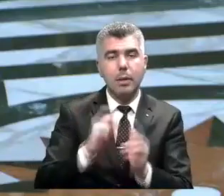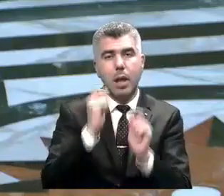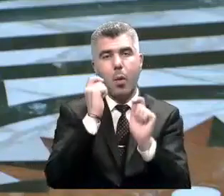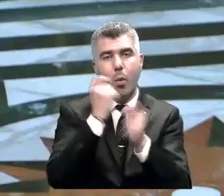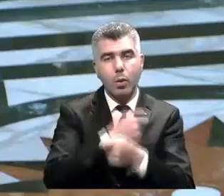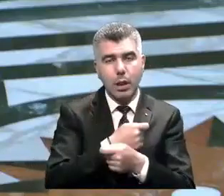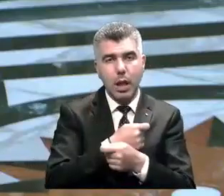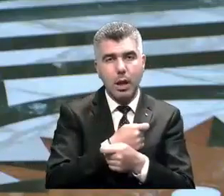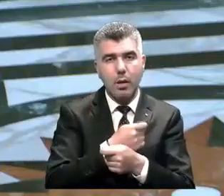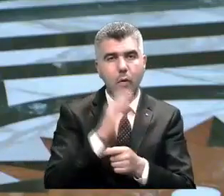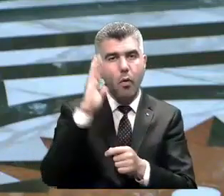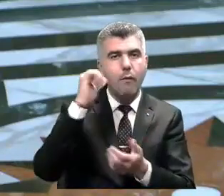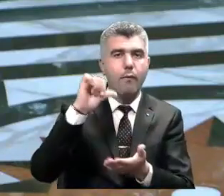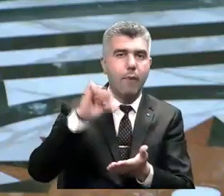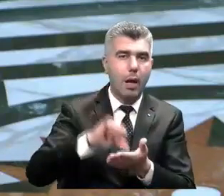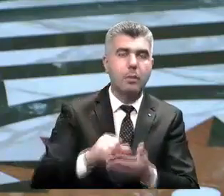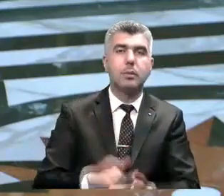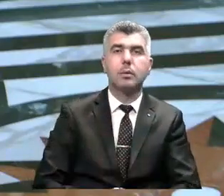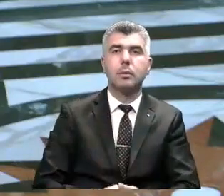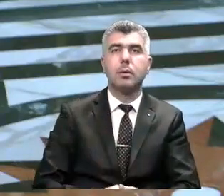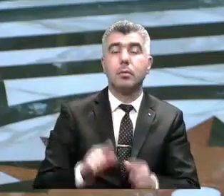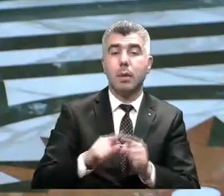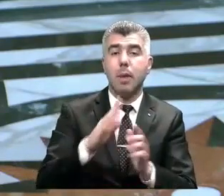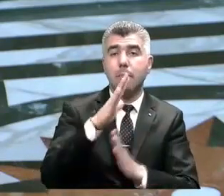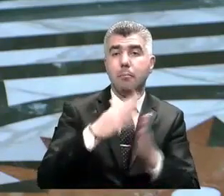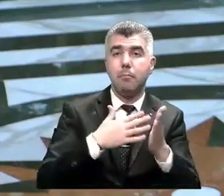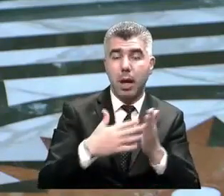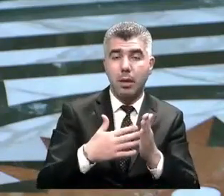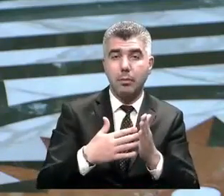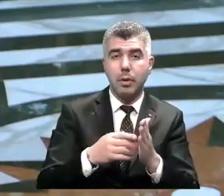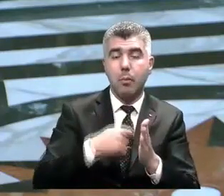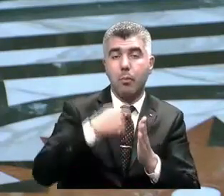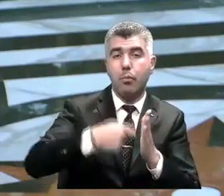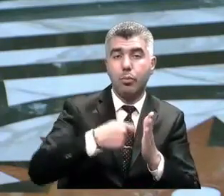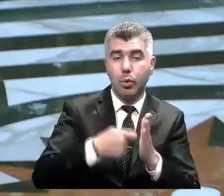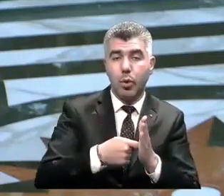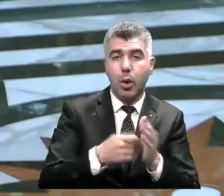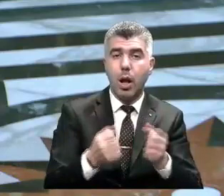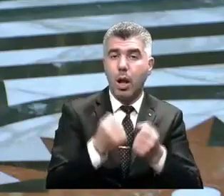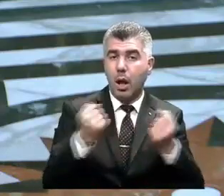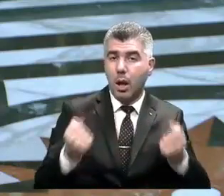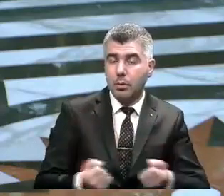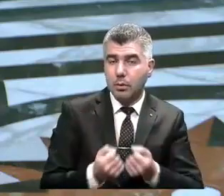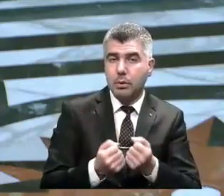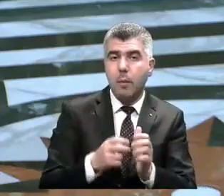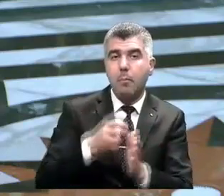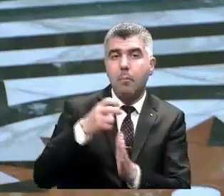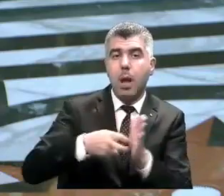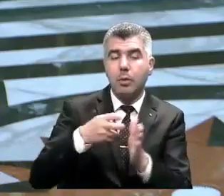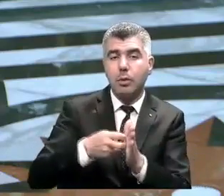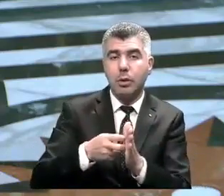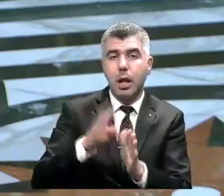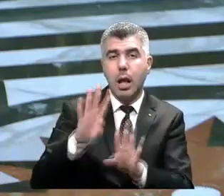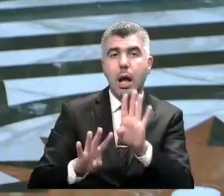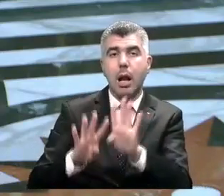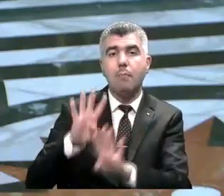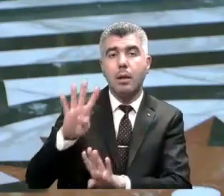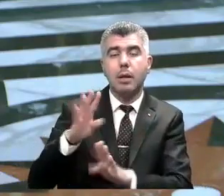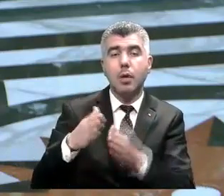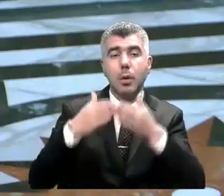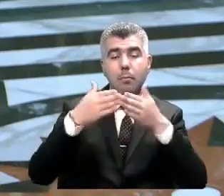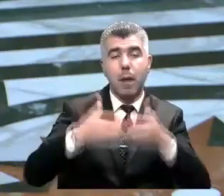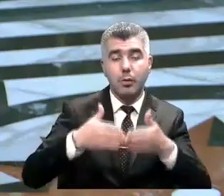يمر بمدينه فاس. ولكن تيشمل هذا المخطط ايضا مشاريع باش نوصلوا السكه ل 14 الميناء وال 12